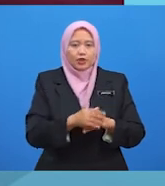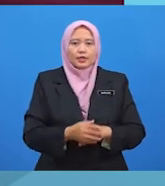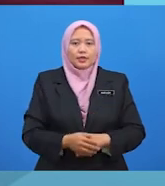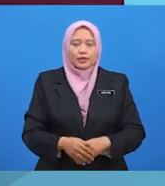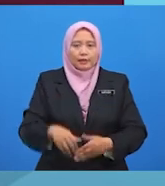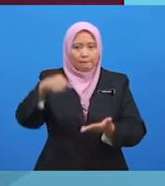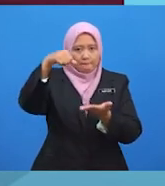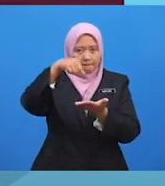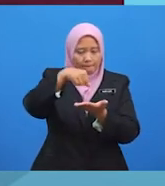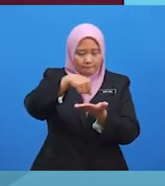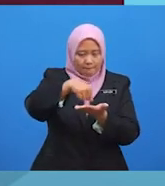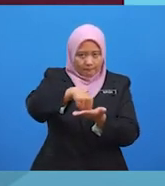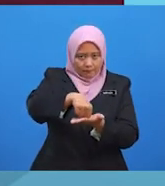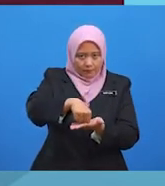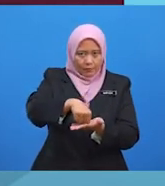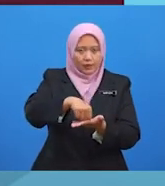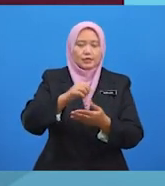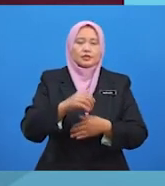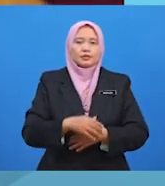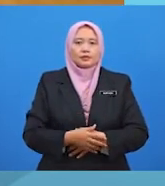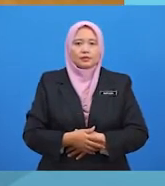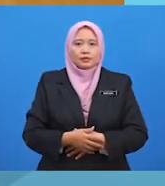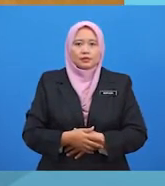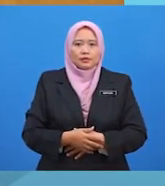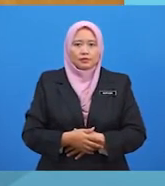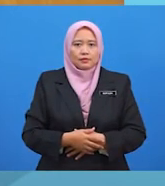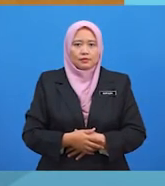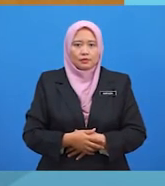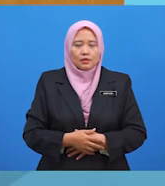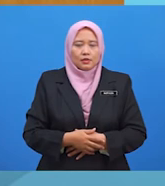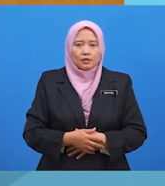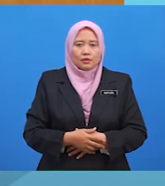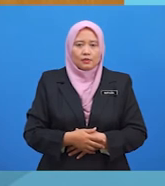Press button bash dengan berhati-hati ya murid-murid.